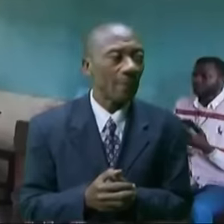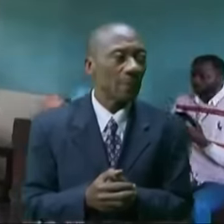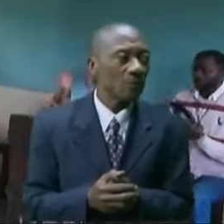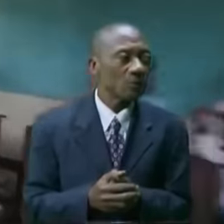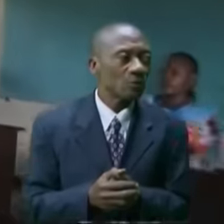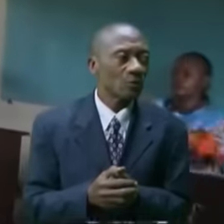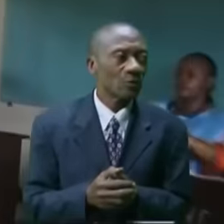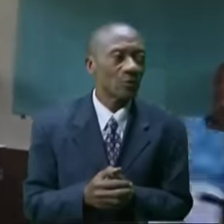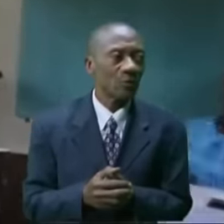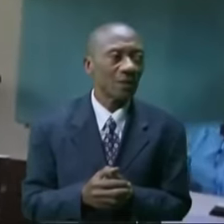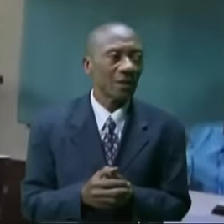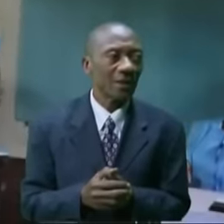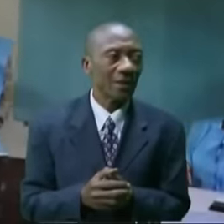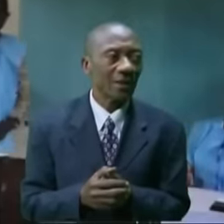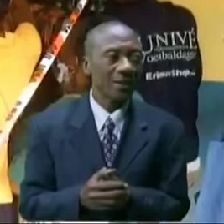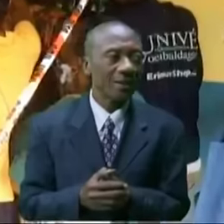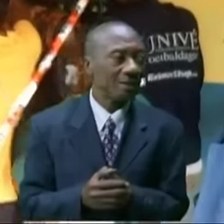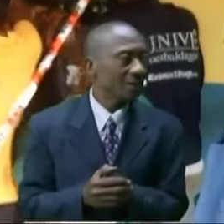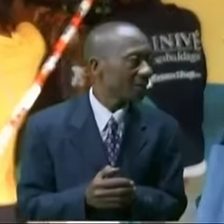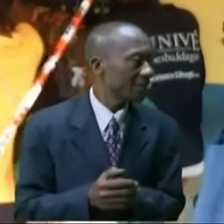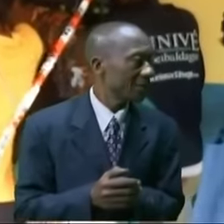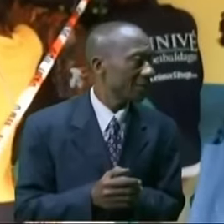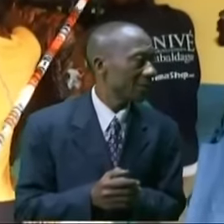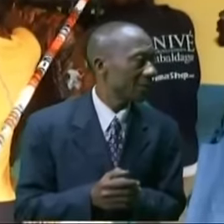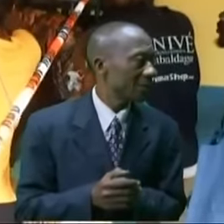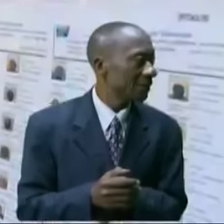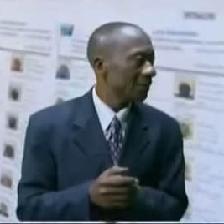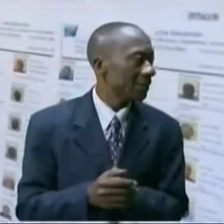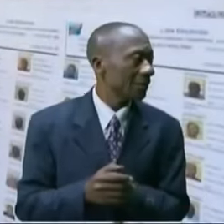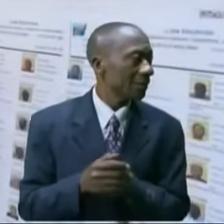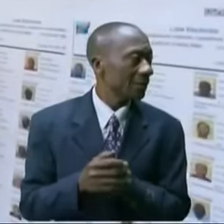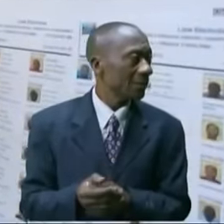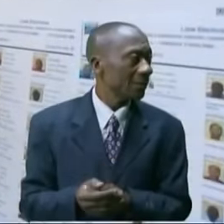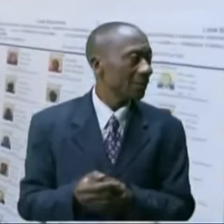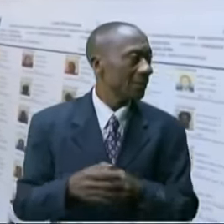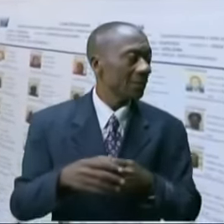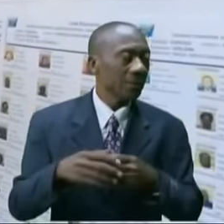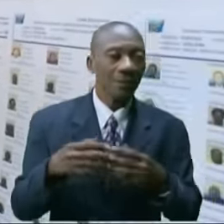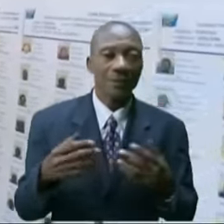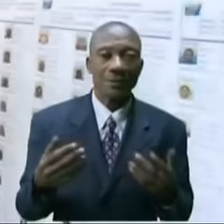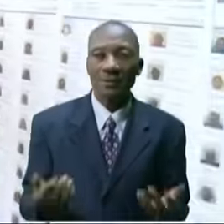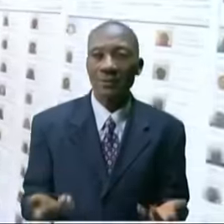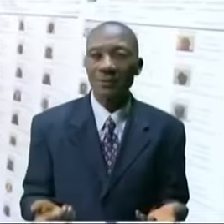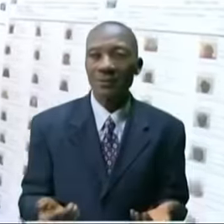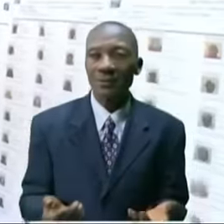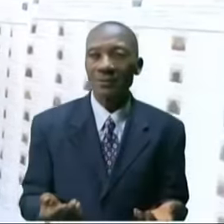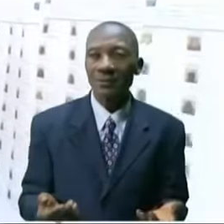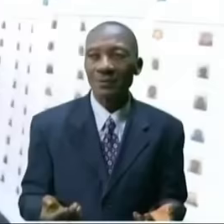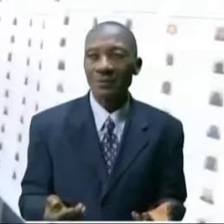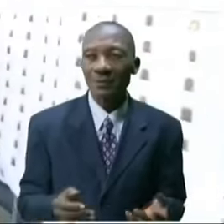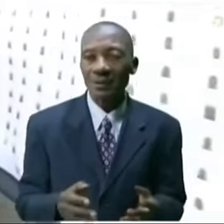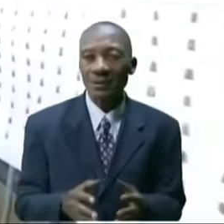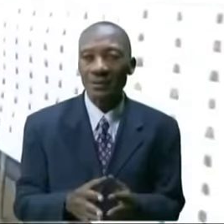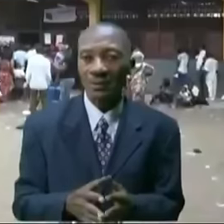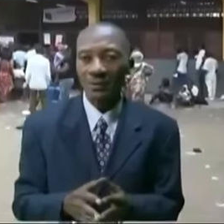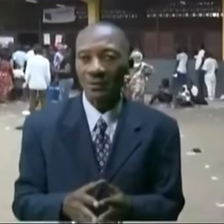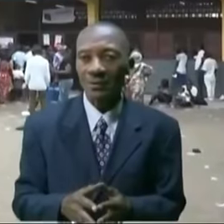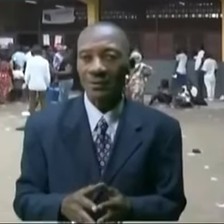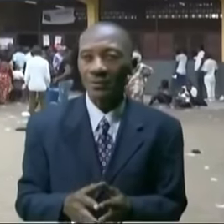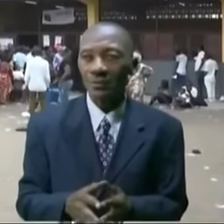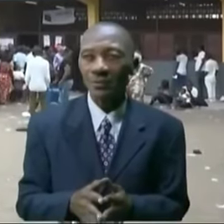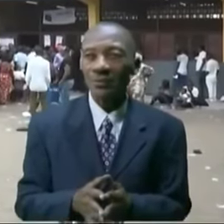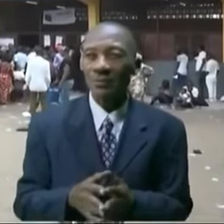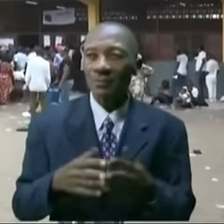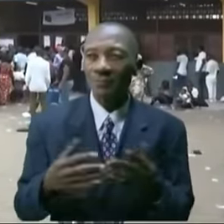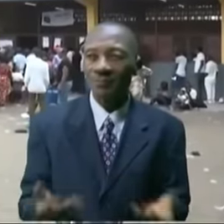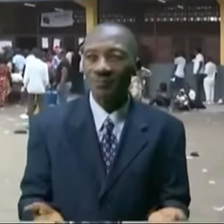Dès l'aube, le 20 décembre, les Congolais ont choisi une destination, les bureaux de vote. Hommes, femmes et jeunes brûlent